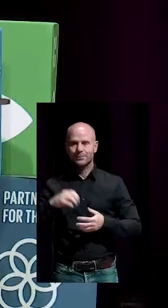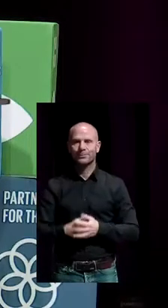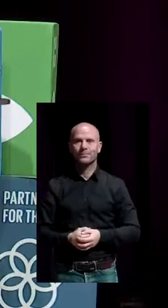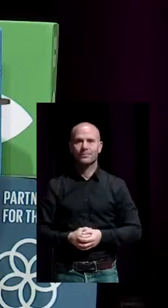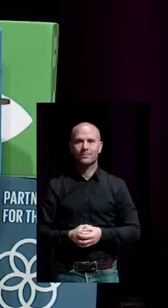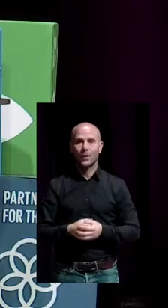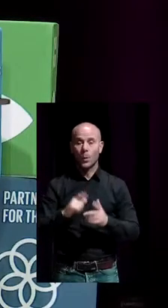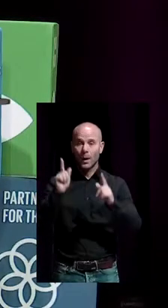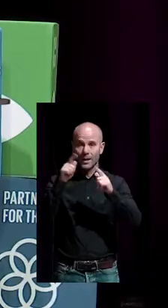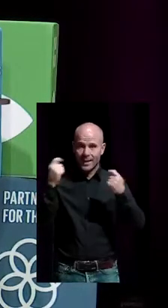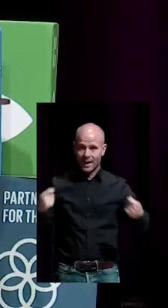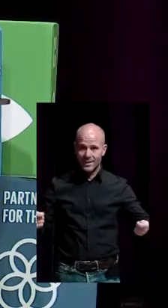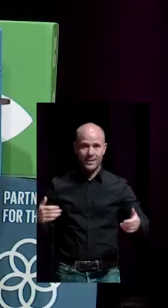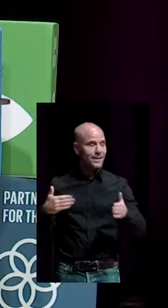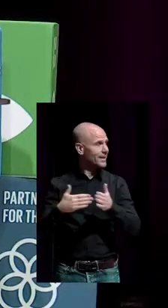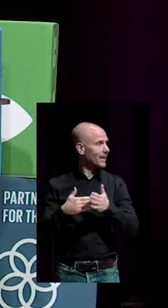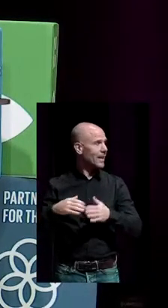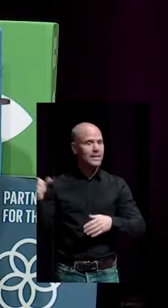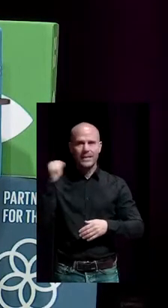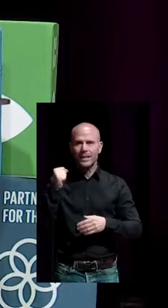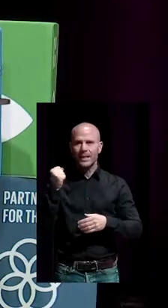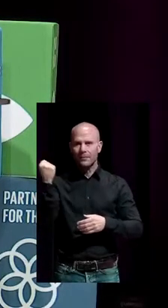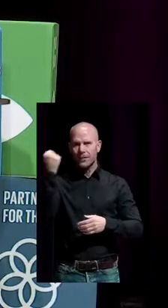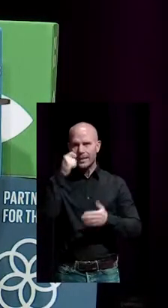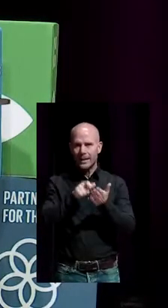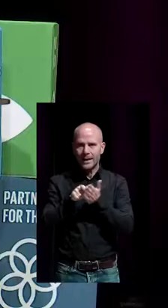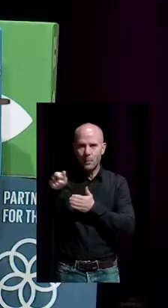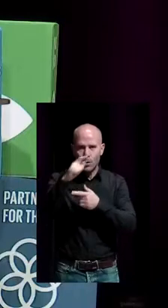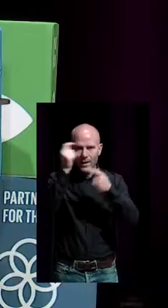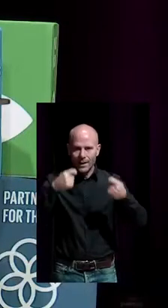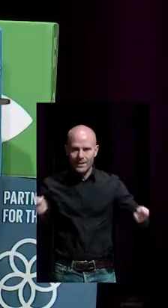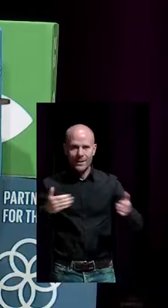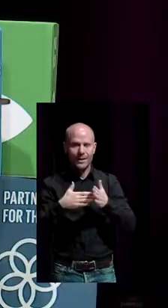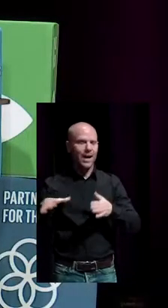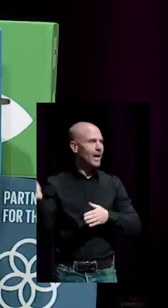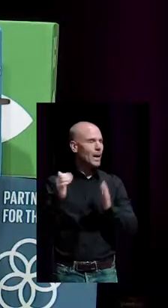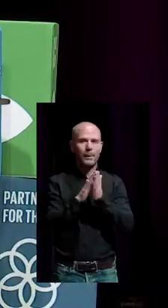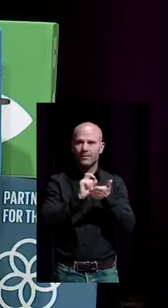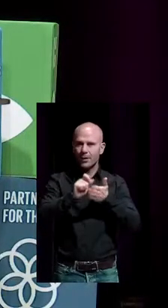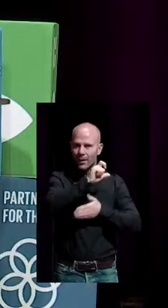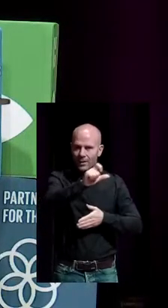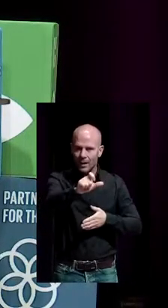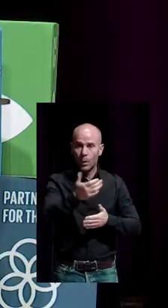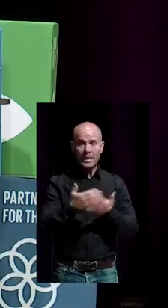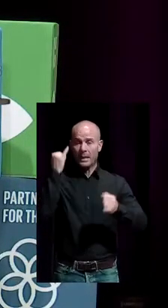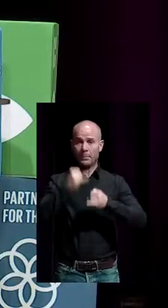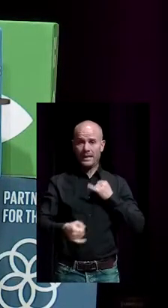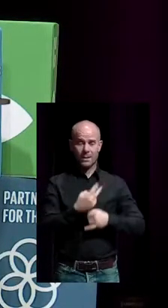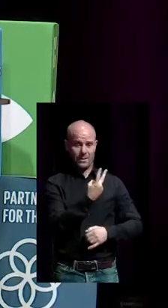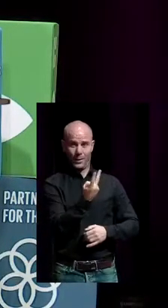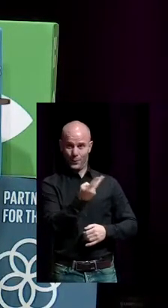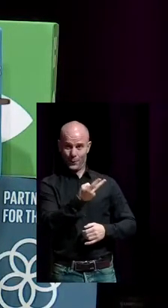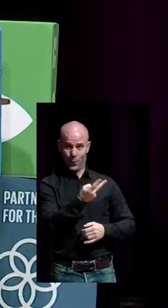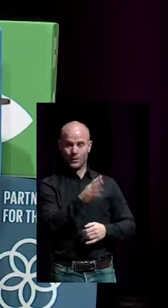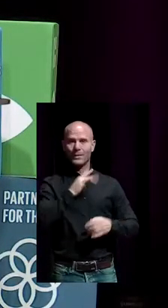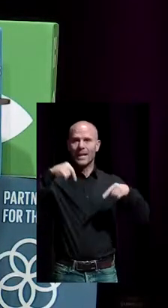Och grattis till en jätteviktig rapport. Grattis till alla medförfattarna och inte minst de två medförfattarna